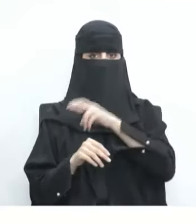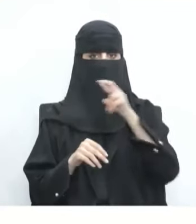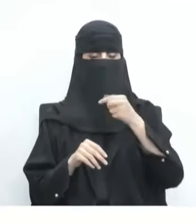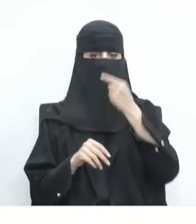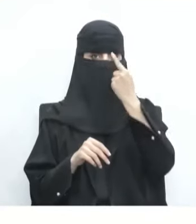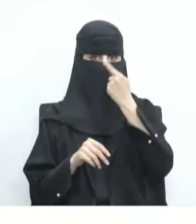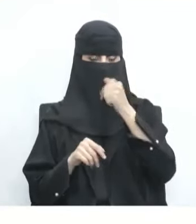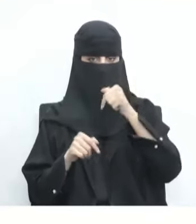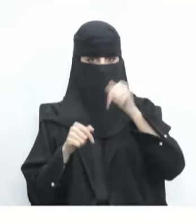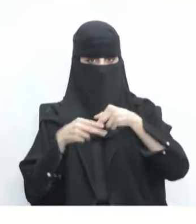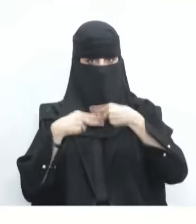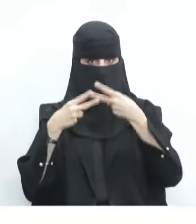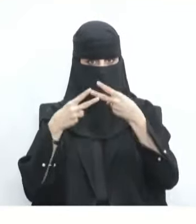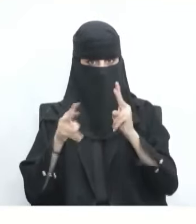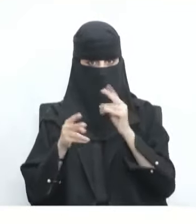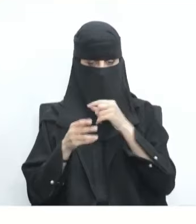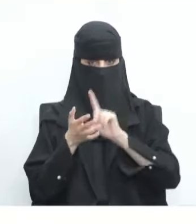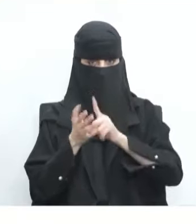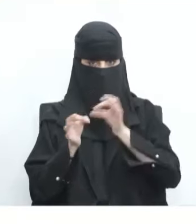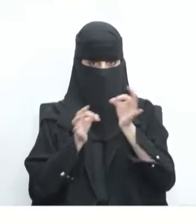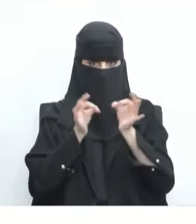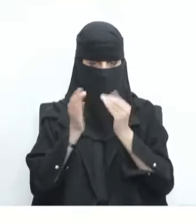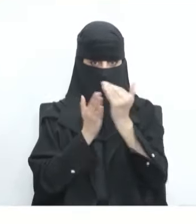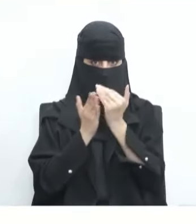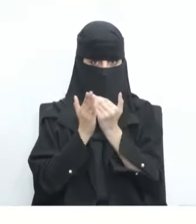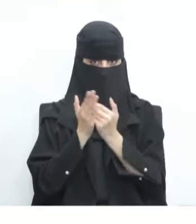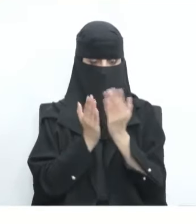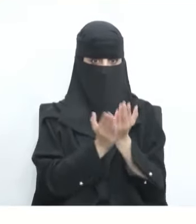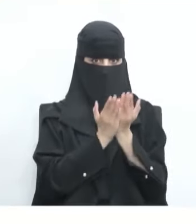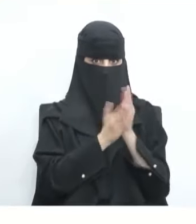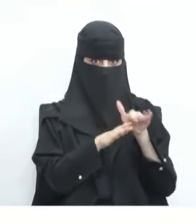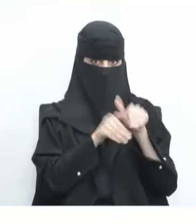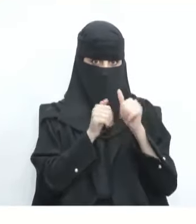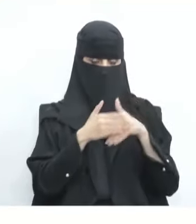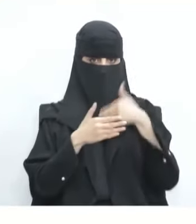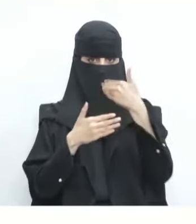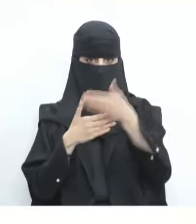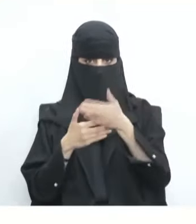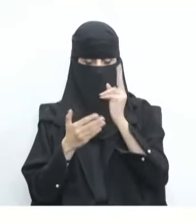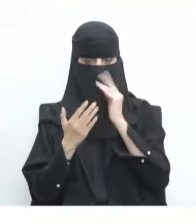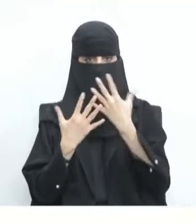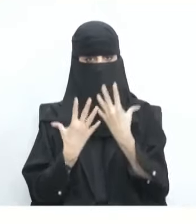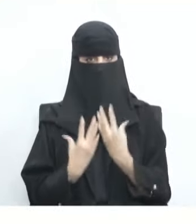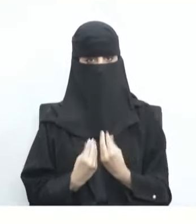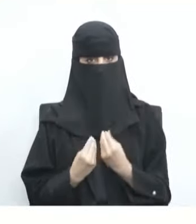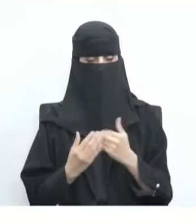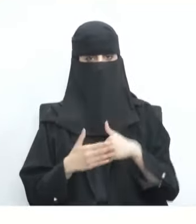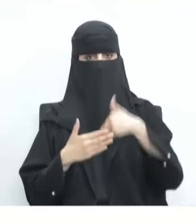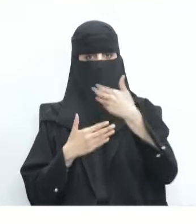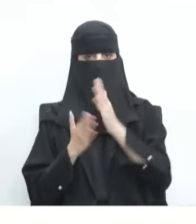ساضع لنفسي خطه انجز بها مذاكره بسرعه ثم ارتاح قليلا